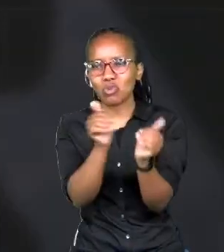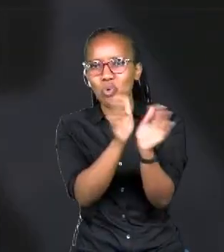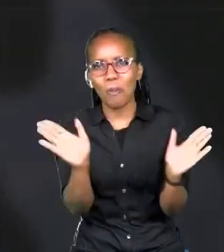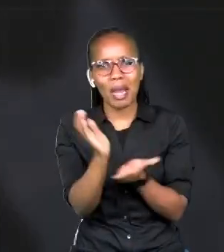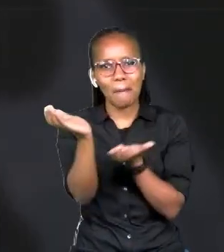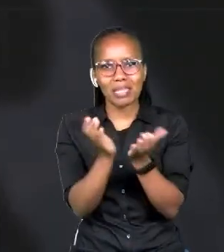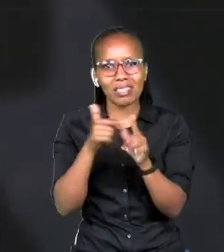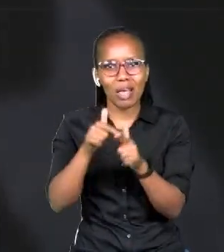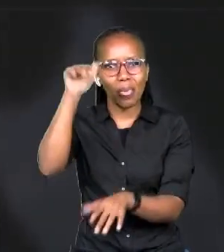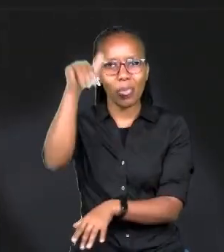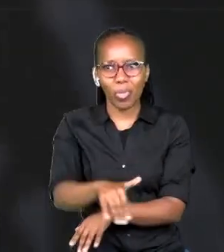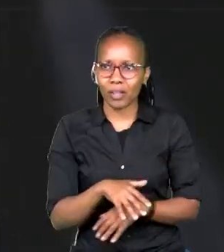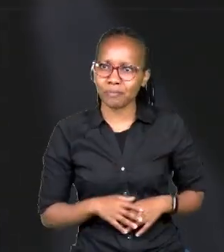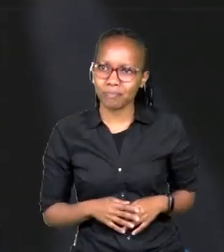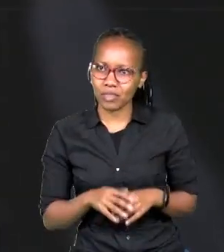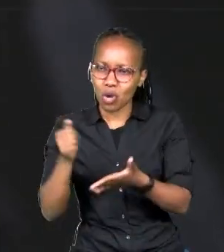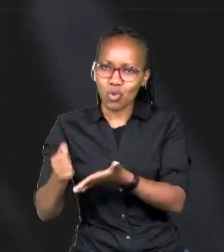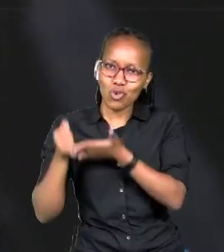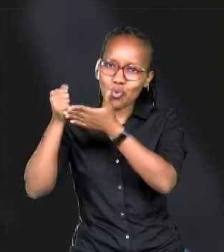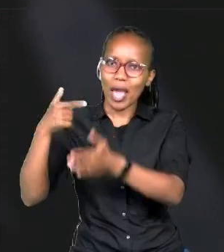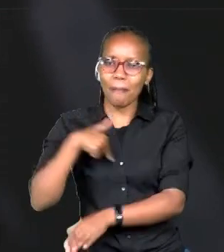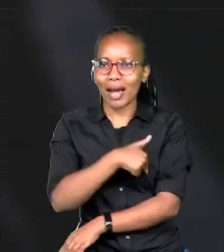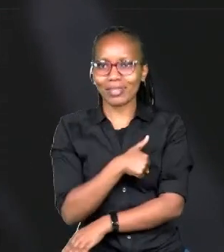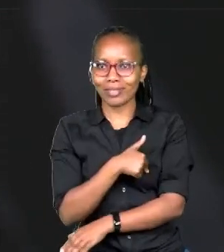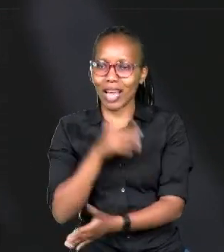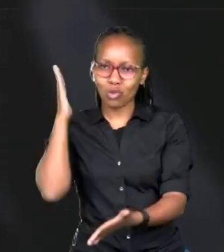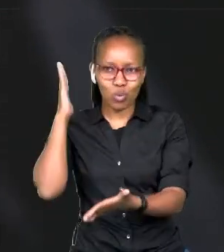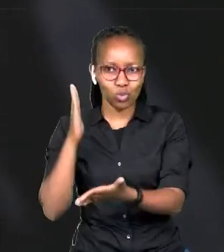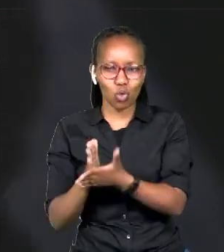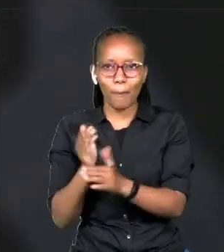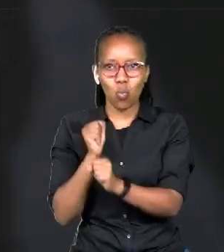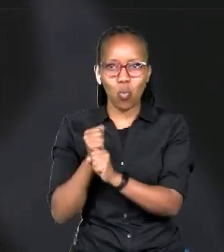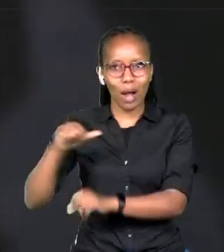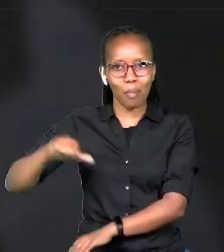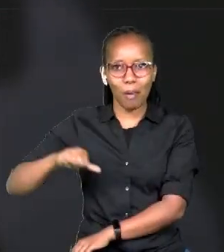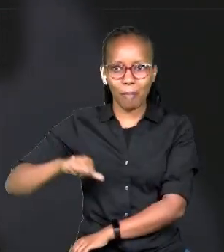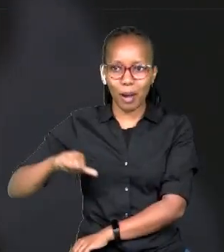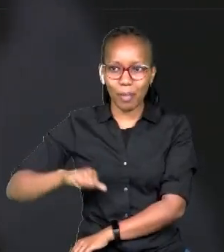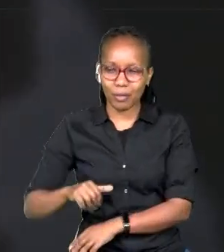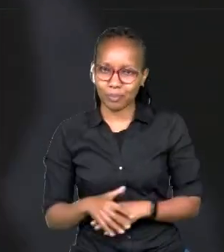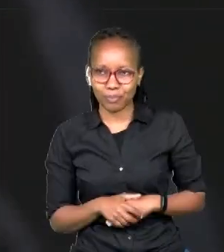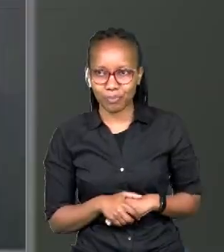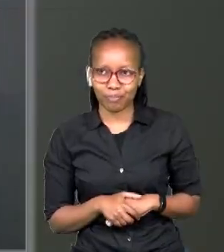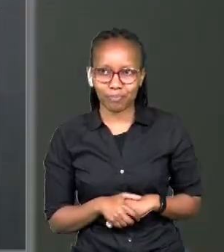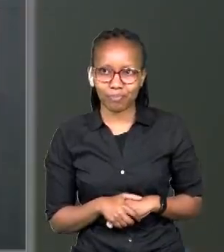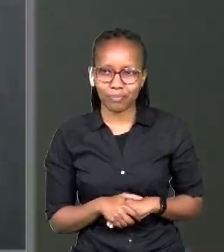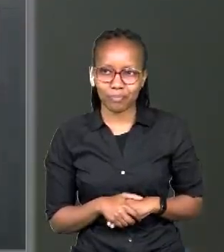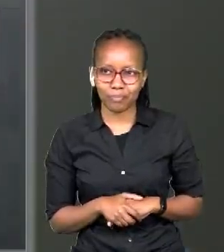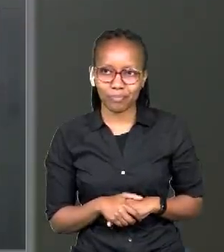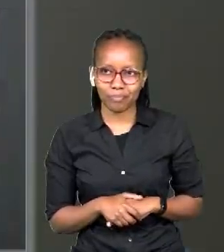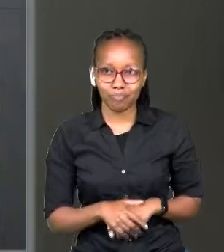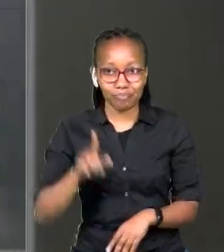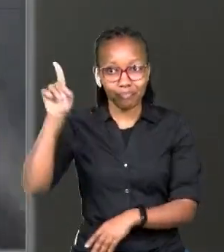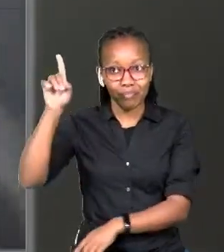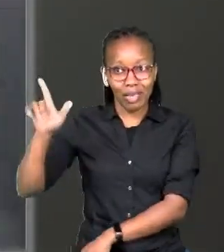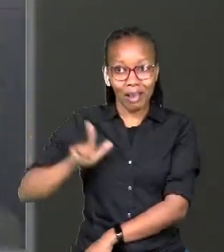tu. Mtu atusaidie tunaweza toka hata kwa barabara tu. Sio kupenda kwetu tunaenda hivi. For these ladies